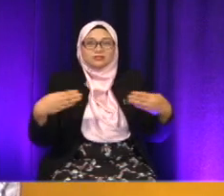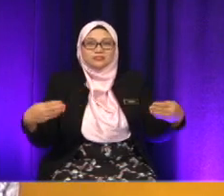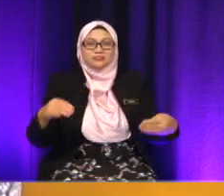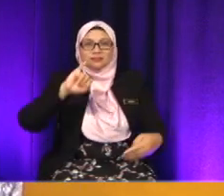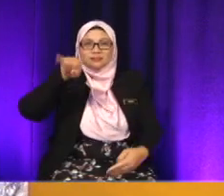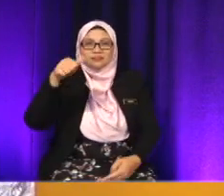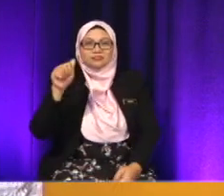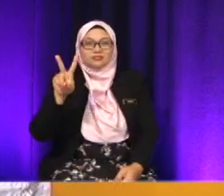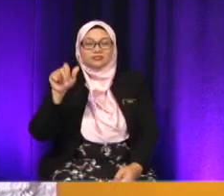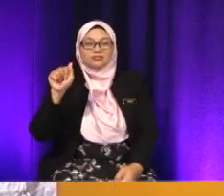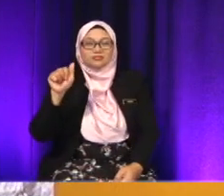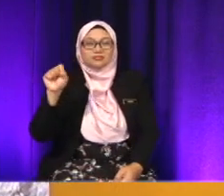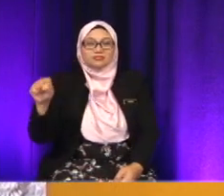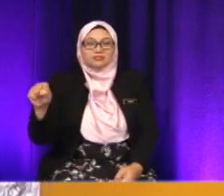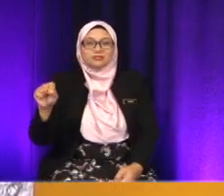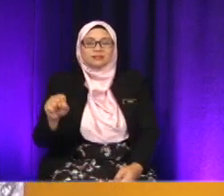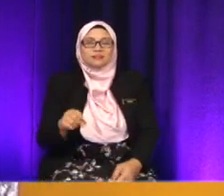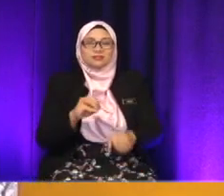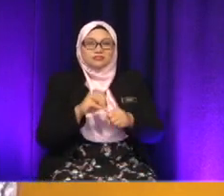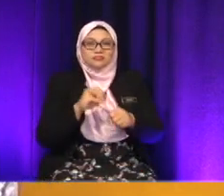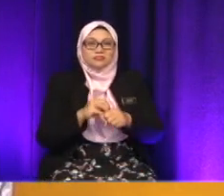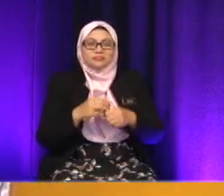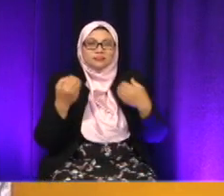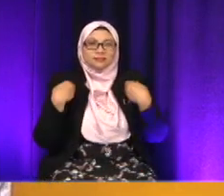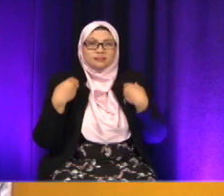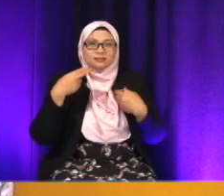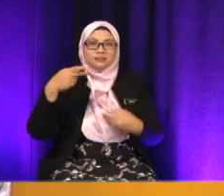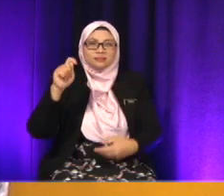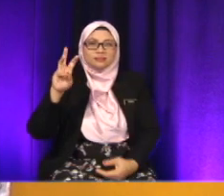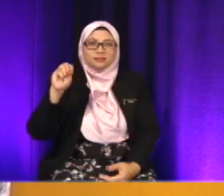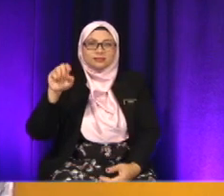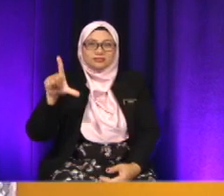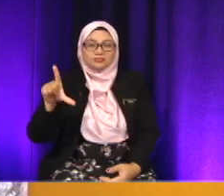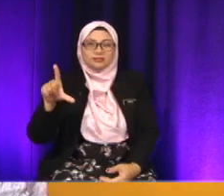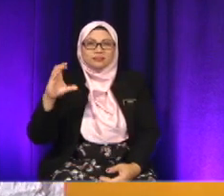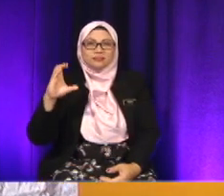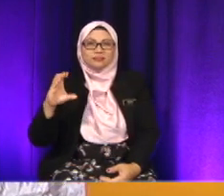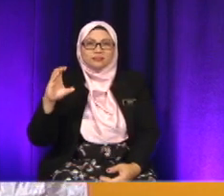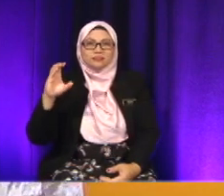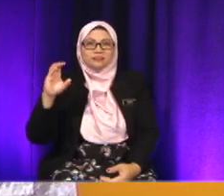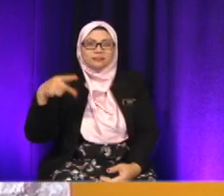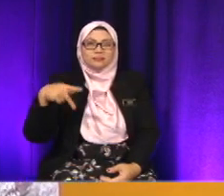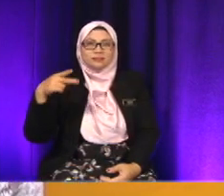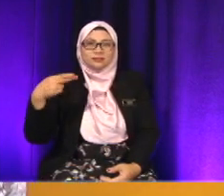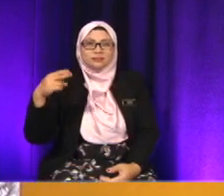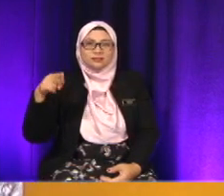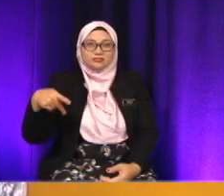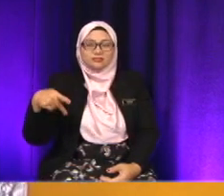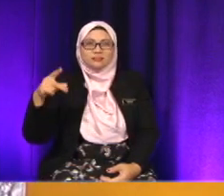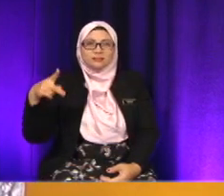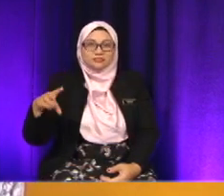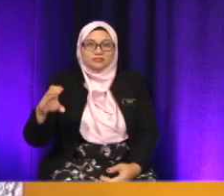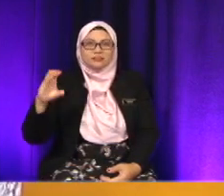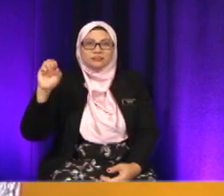paling klient di dalamnya ada sdml PSP CSS Oke Betul kemudian mereka juga